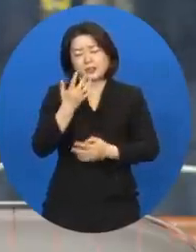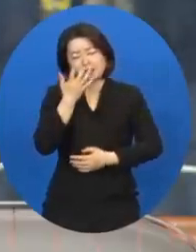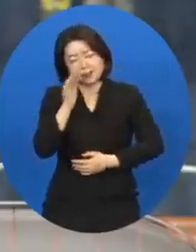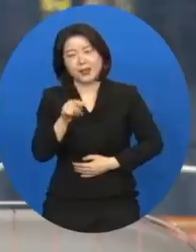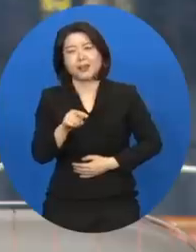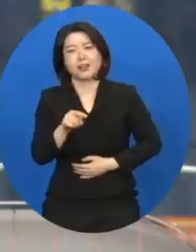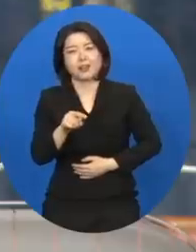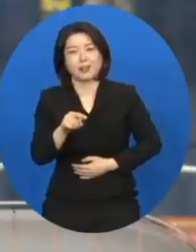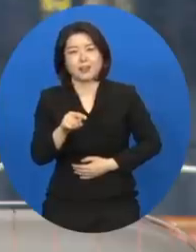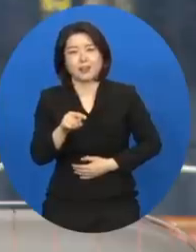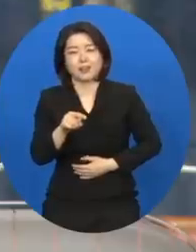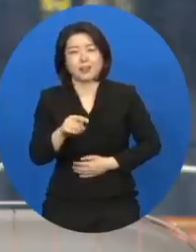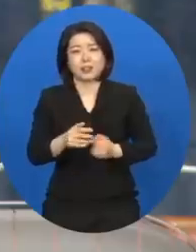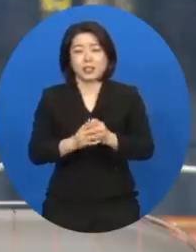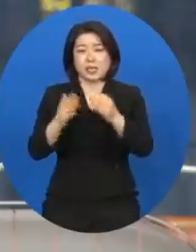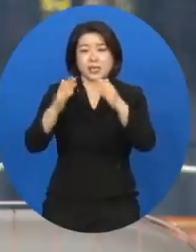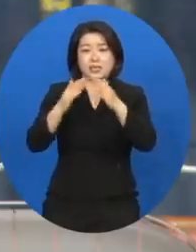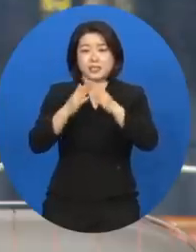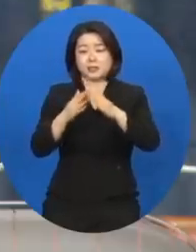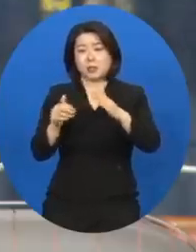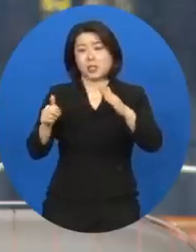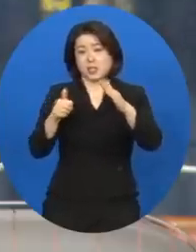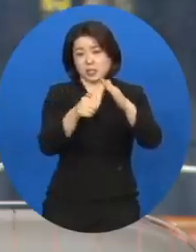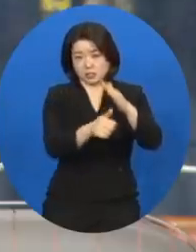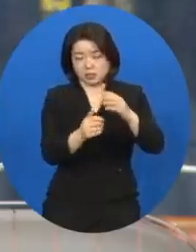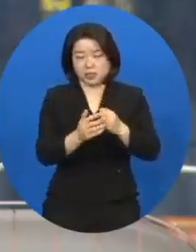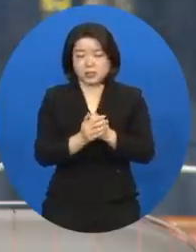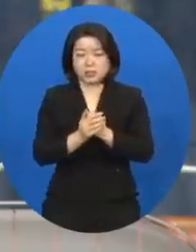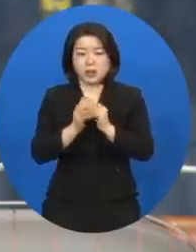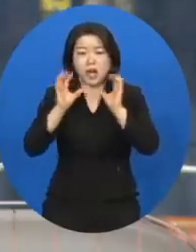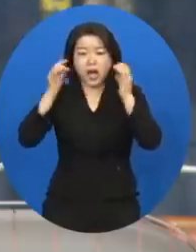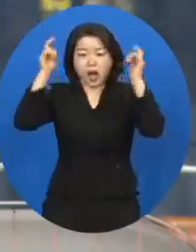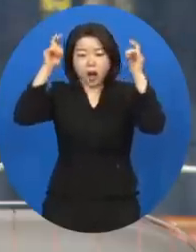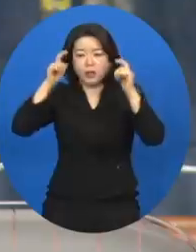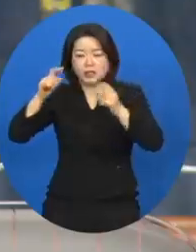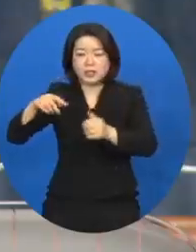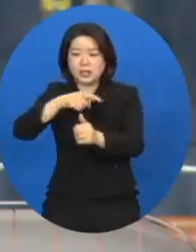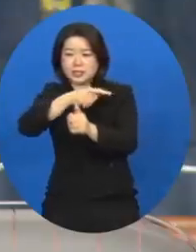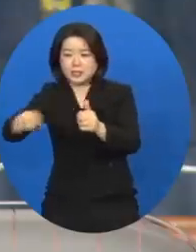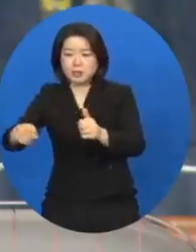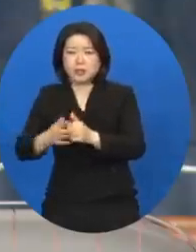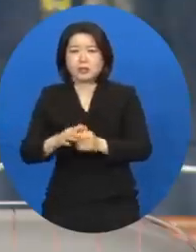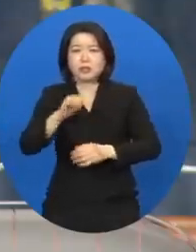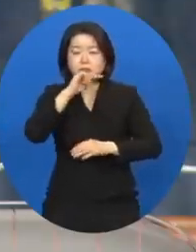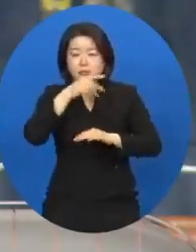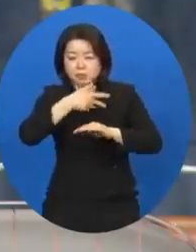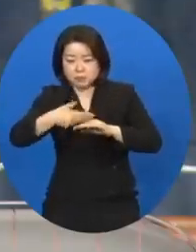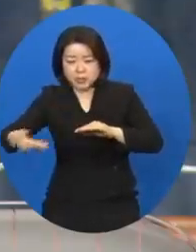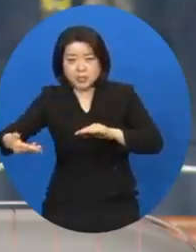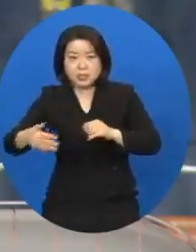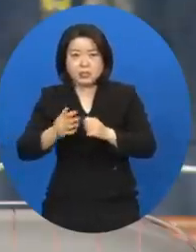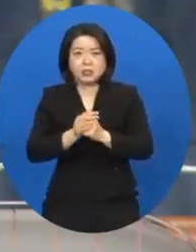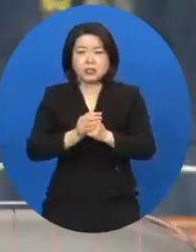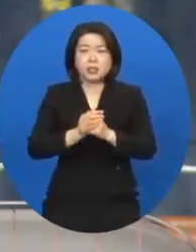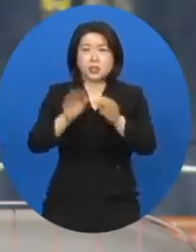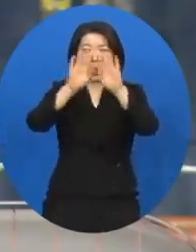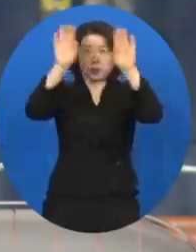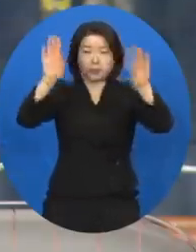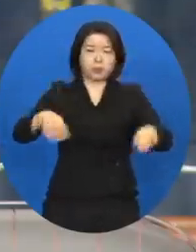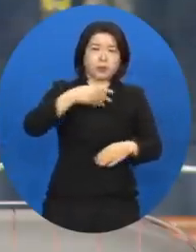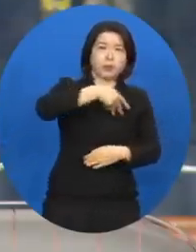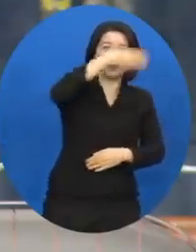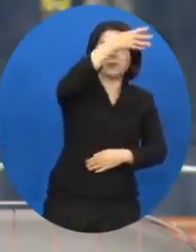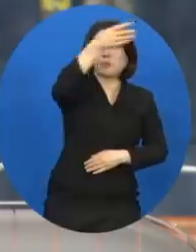말씀입니다. 집에 들어가서 어린 양을 잡아서 그 피를 문 임방과 문 설주에